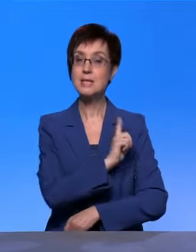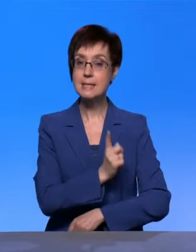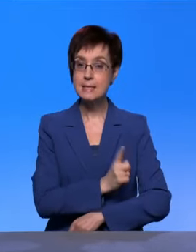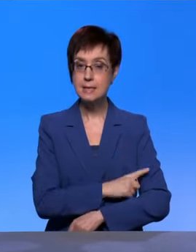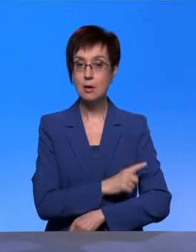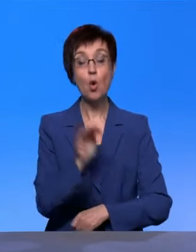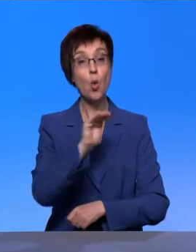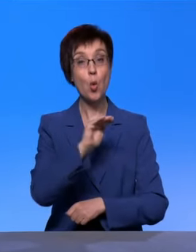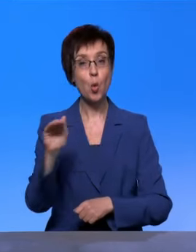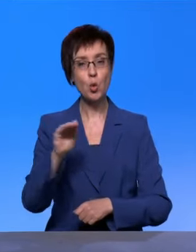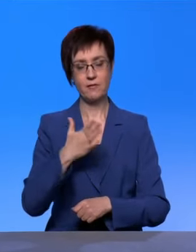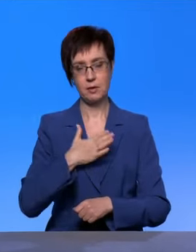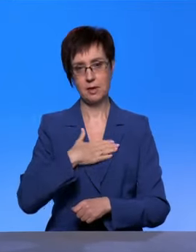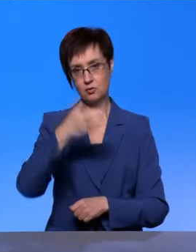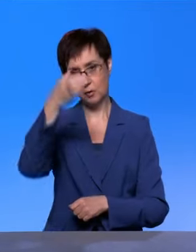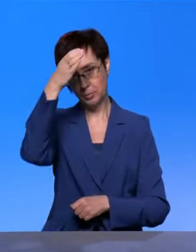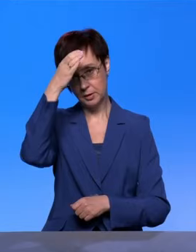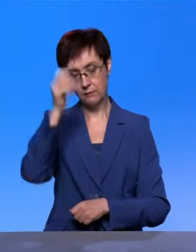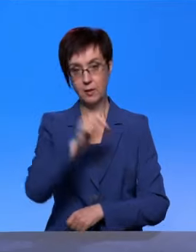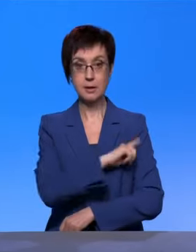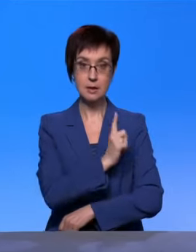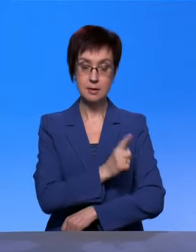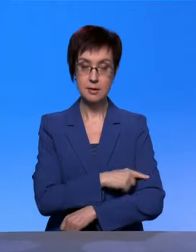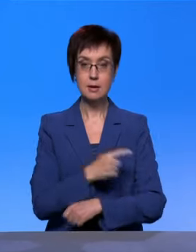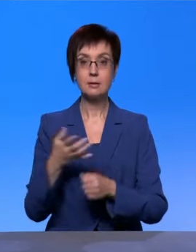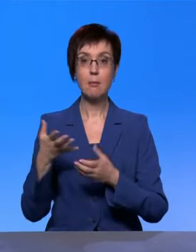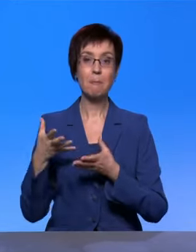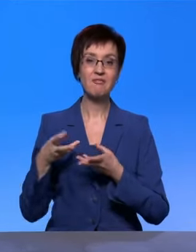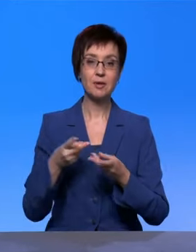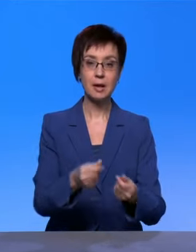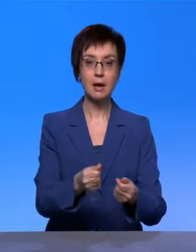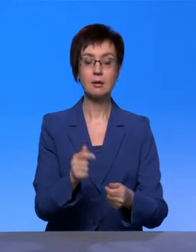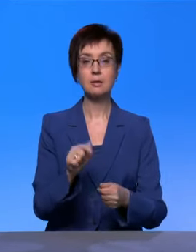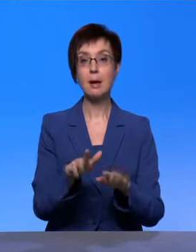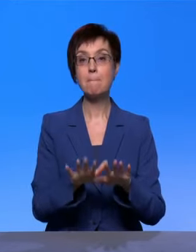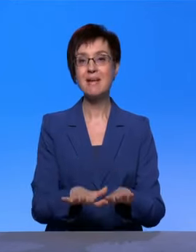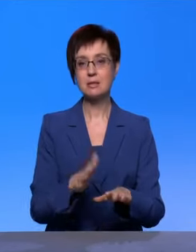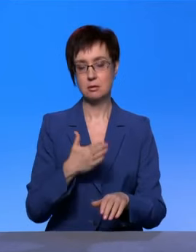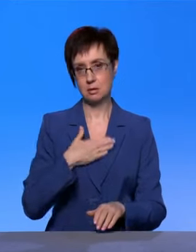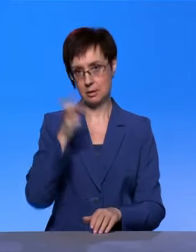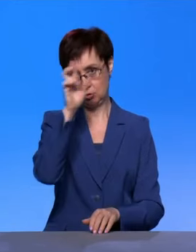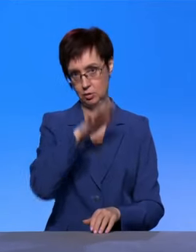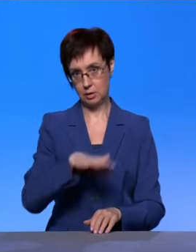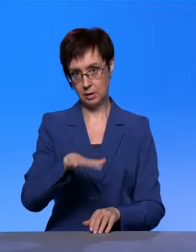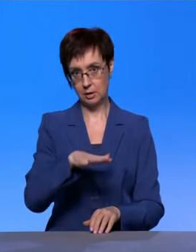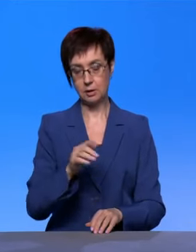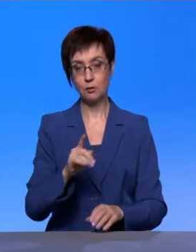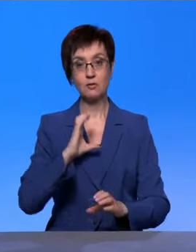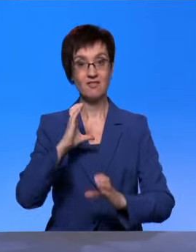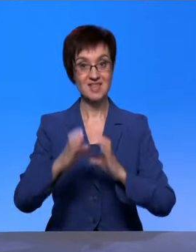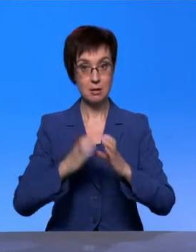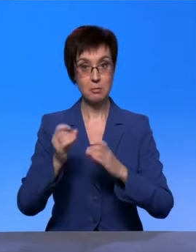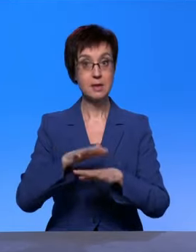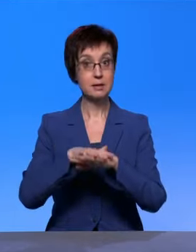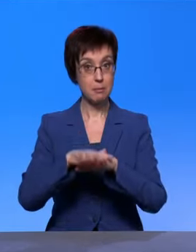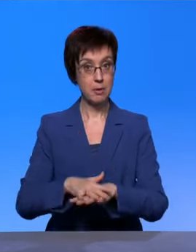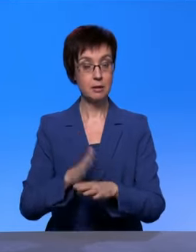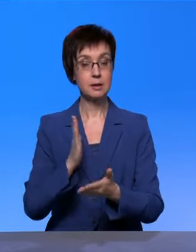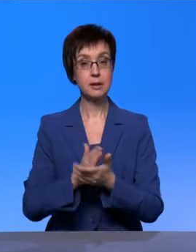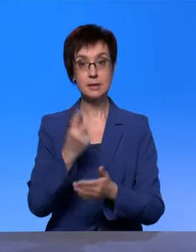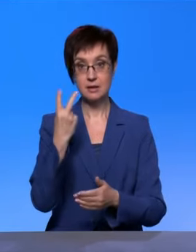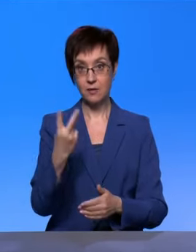нашего образования, на то, где находится наша страна. Вы знаете, есть два индекса Всемирного банка. Индекс инновационный и